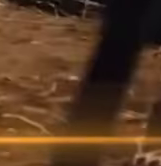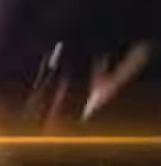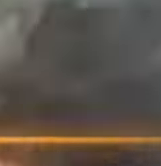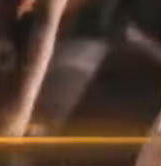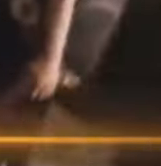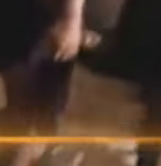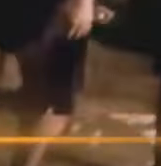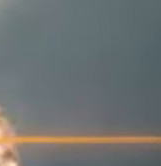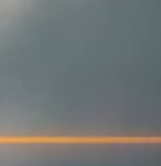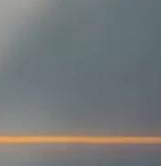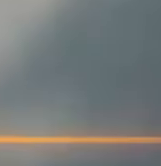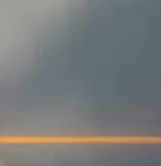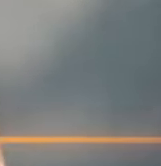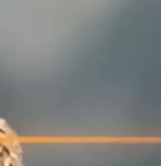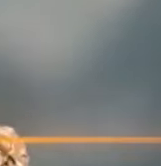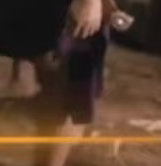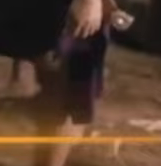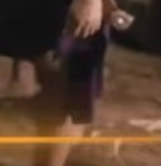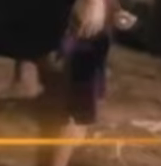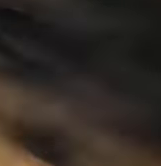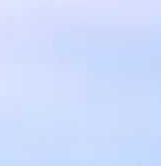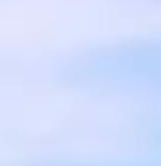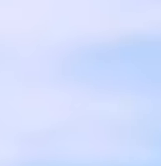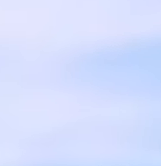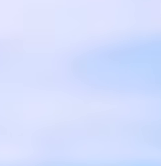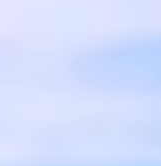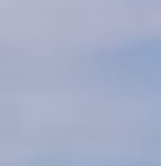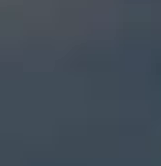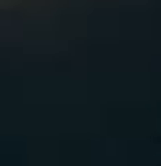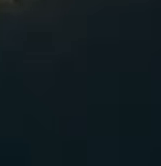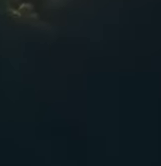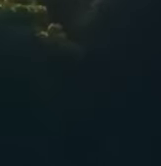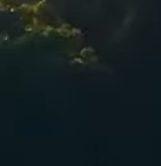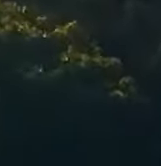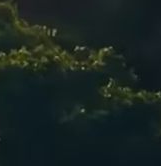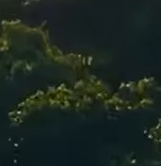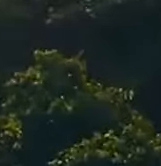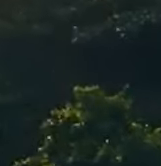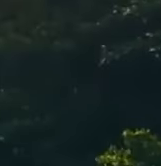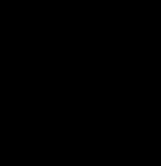legendary warrior queen. Laban, Tawanizi!